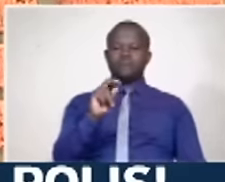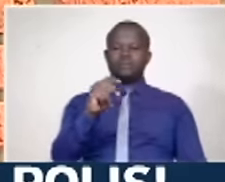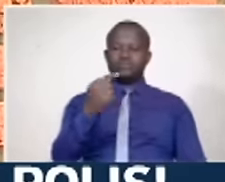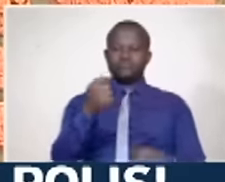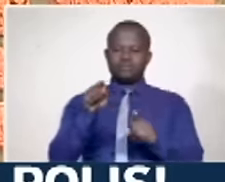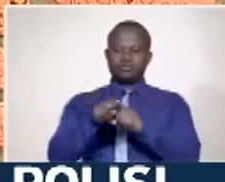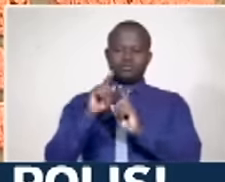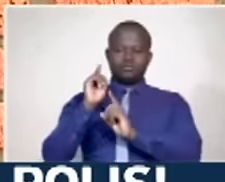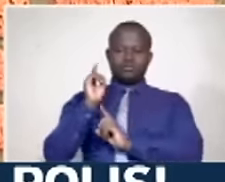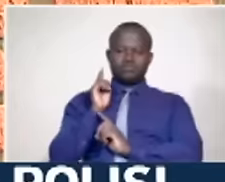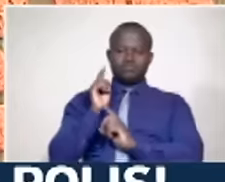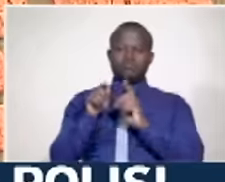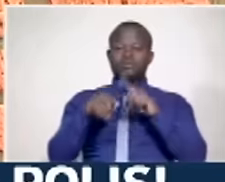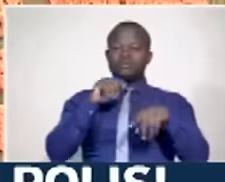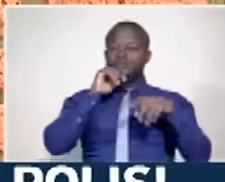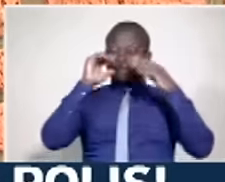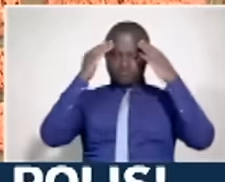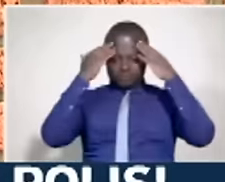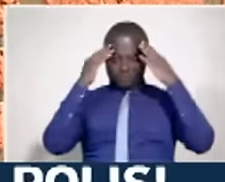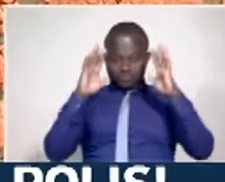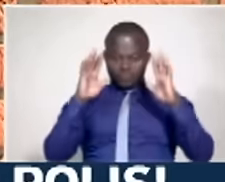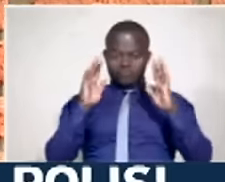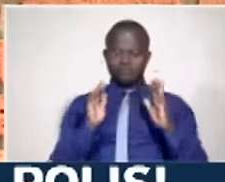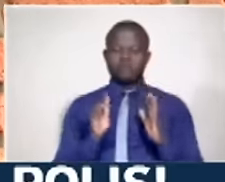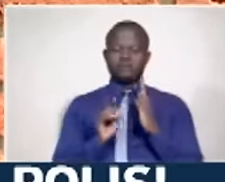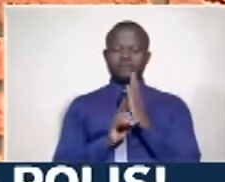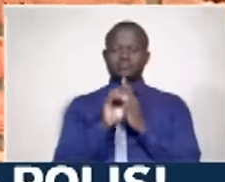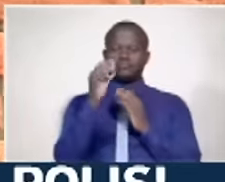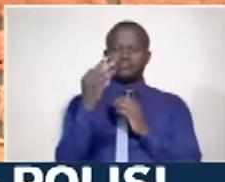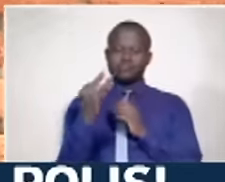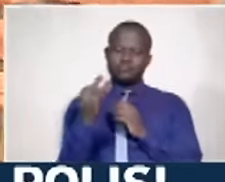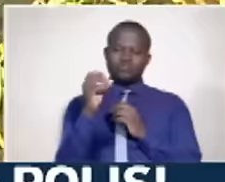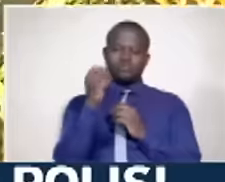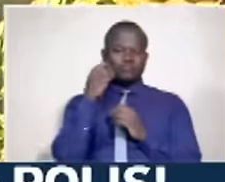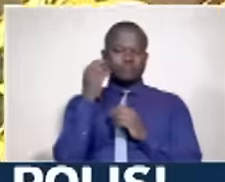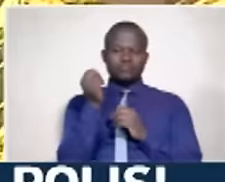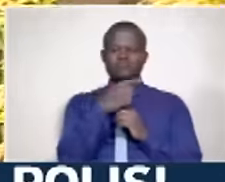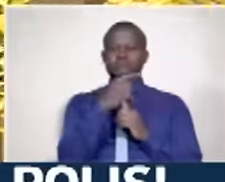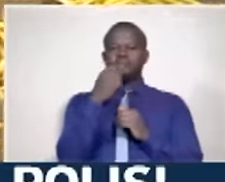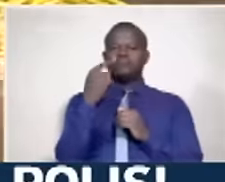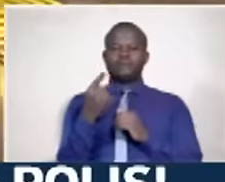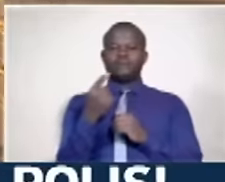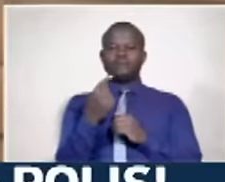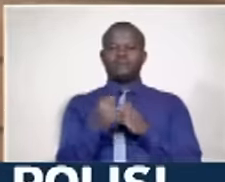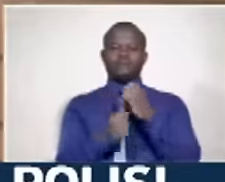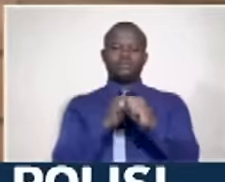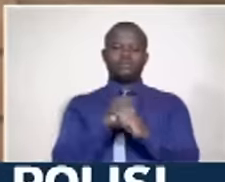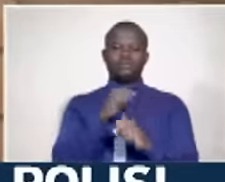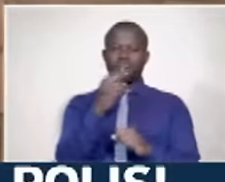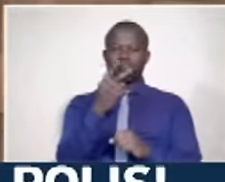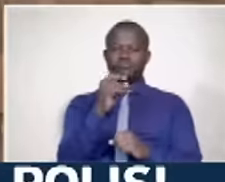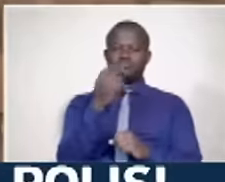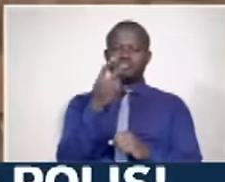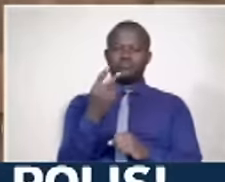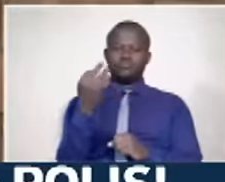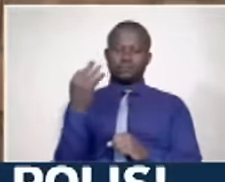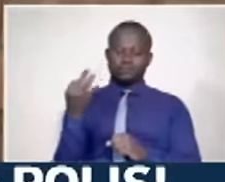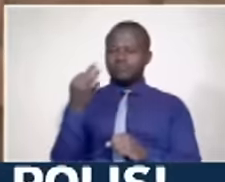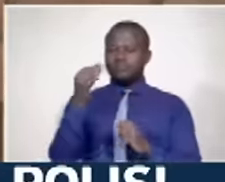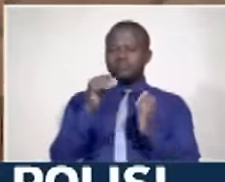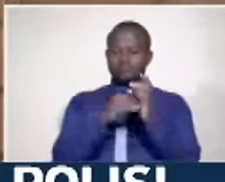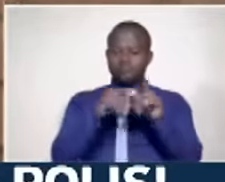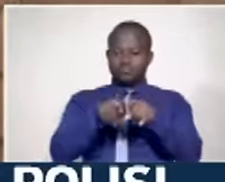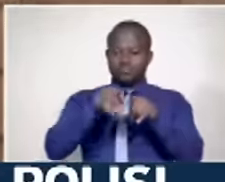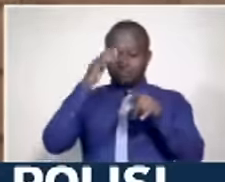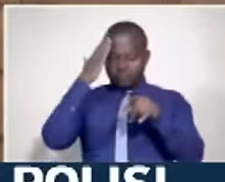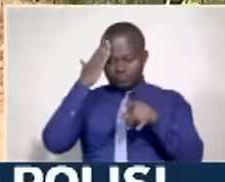wari umuzamu wamwishe ntiyamenyekana. Tariki ya 30 Mutarama umwaka w'2023 ni nabwo hamenyekanye